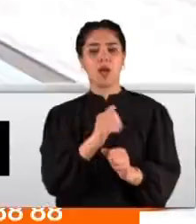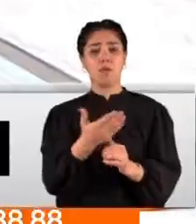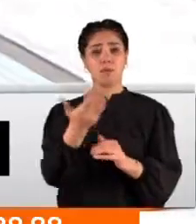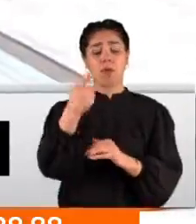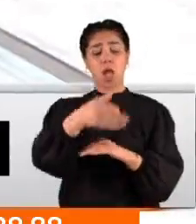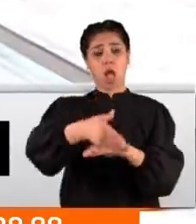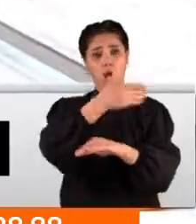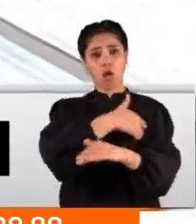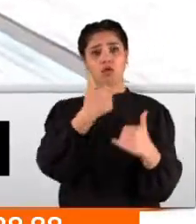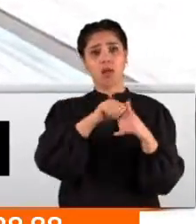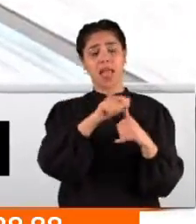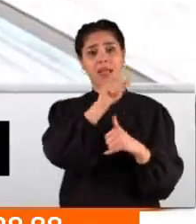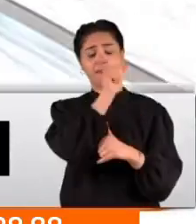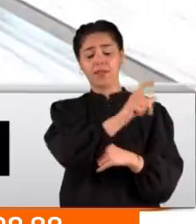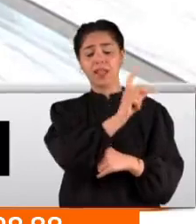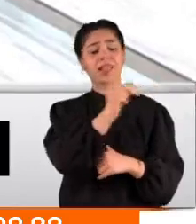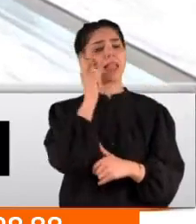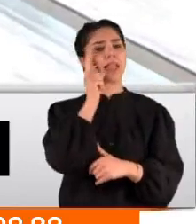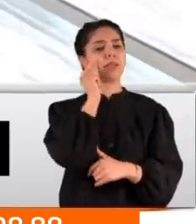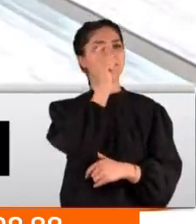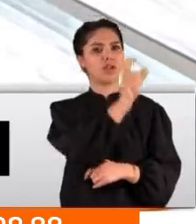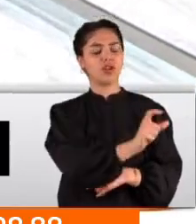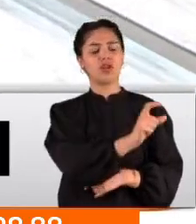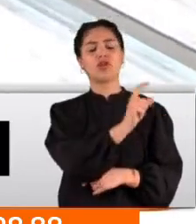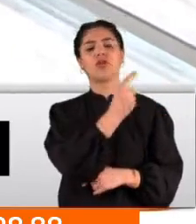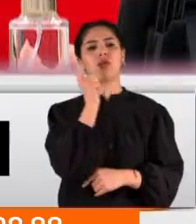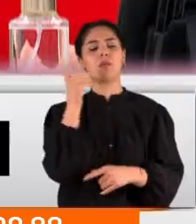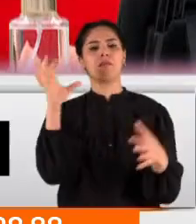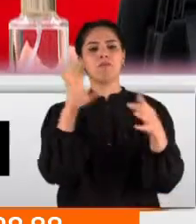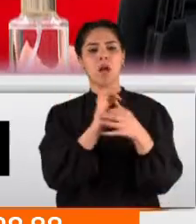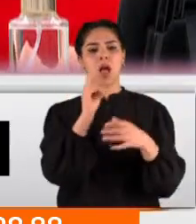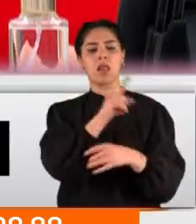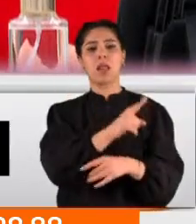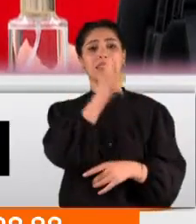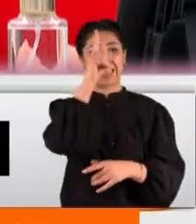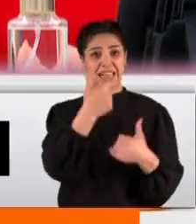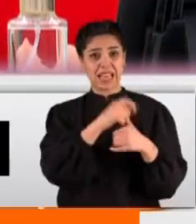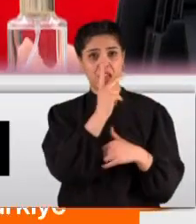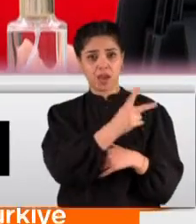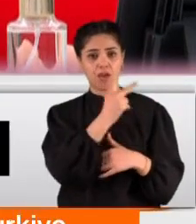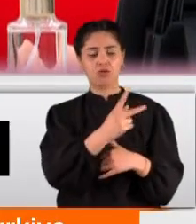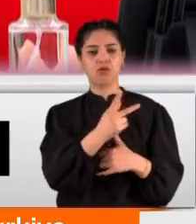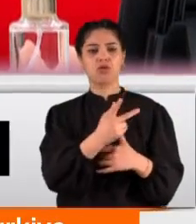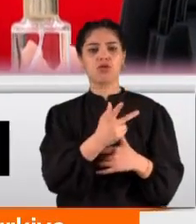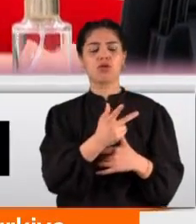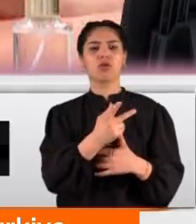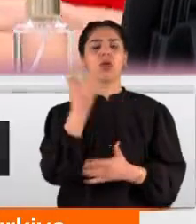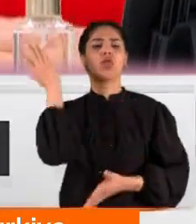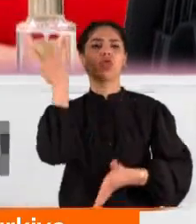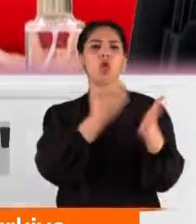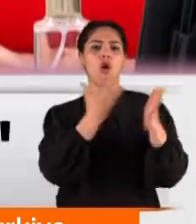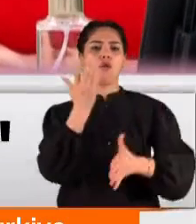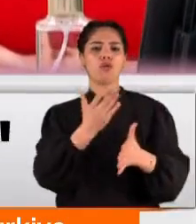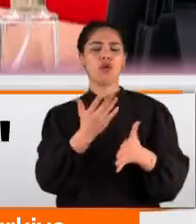ben tanıdığı bağlandı yayına iddiaları doğrulayan ifadeleri vardır peşine olayına götürüp alayında